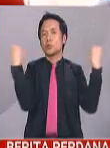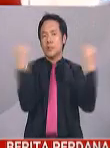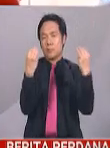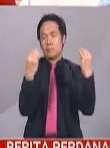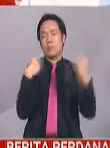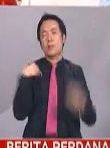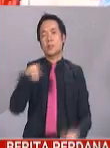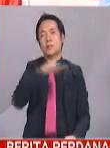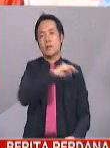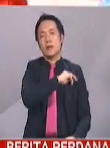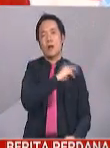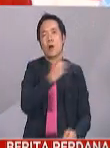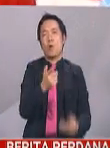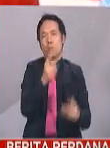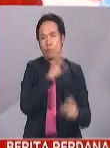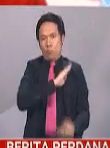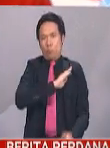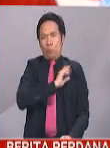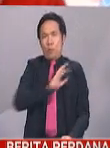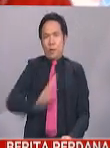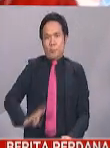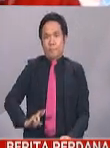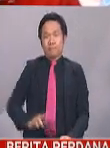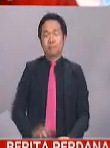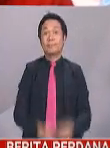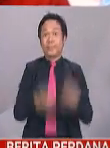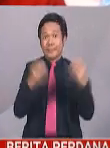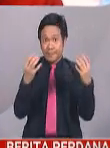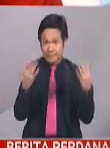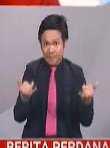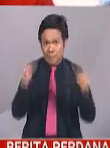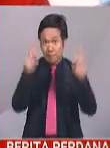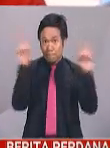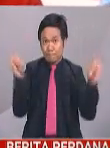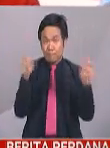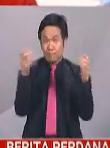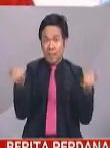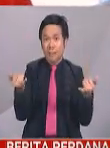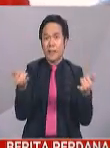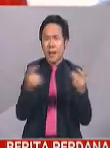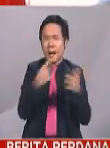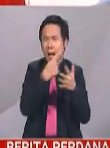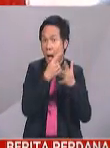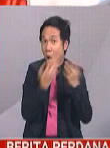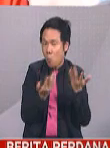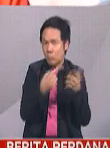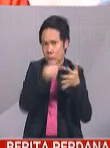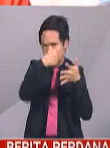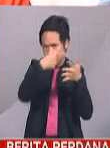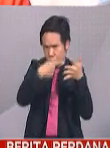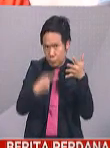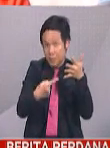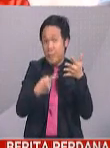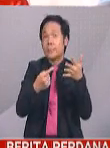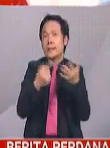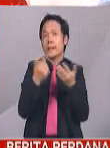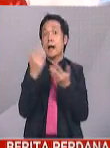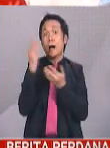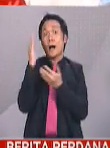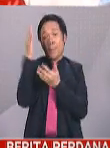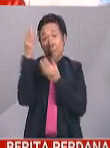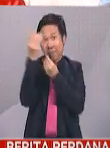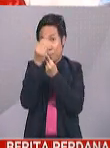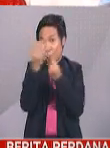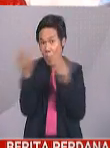Kita telah simpulkan bahawa dalam situasi sekarang ini ada pendekatan tertentu yang boleh kita laksanakan. Untuk mengumumkannya, saya tidak